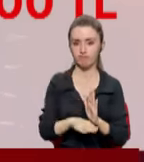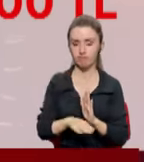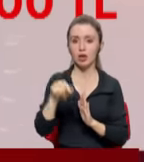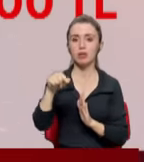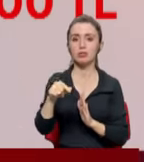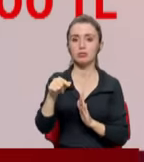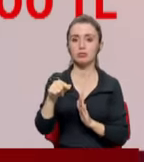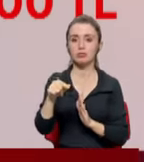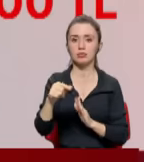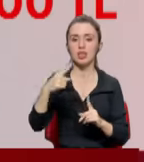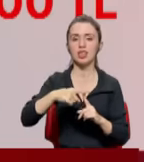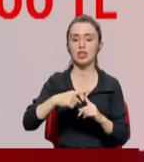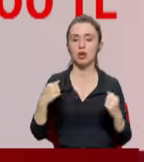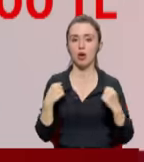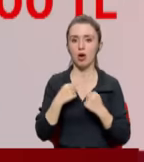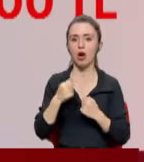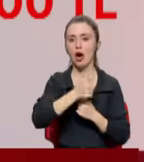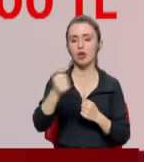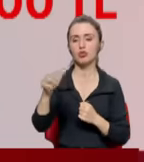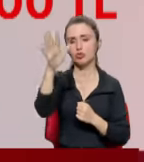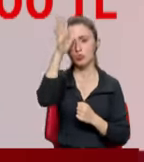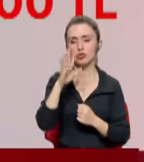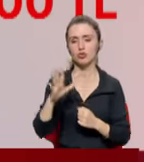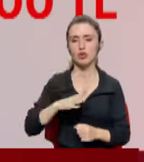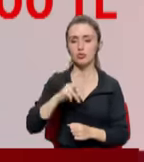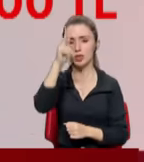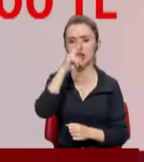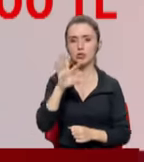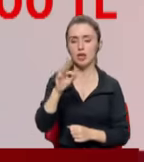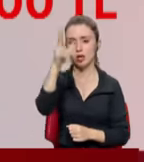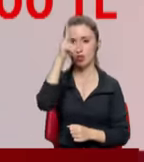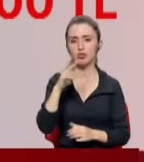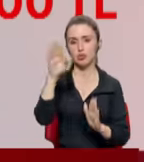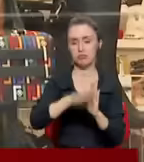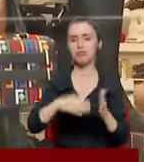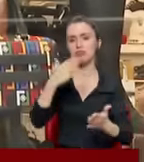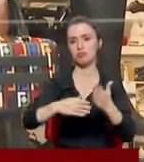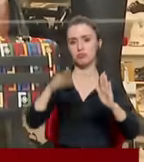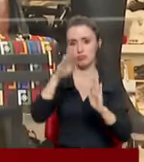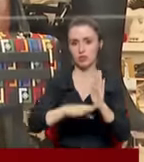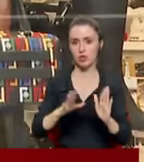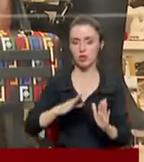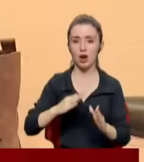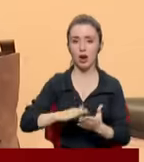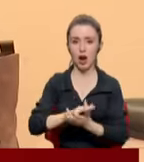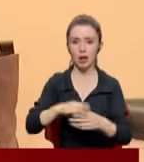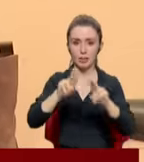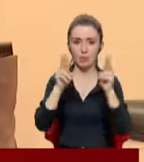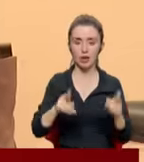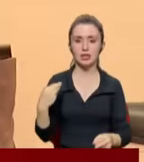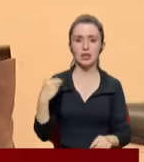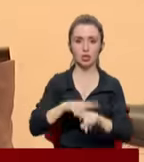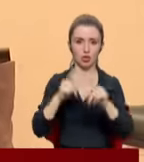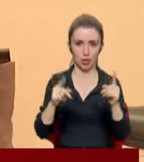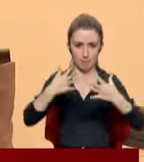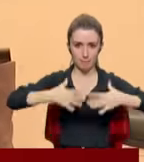bunun bir var mı vardı 600 L 500 liraydı şu an 250 300'e dü yani yarı yarıya ayakkabı mağazaları da yeni sezona